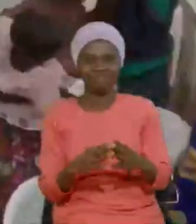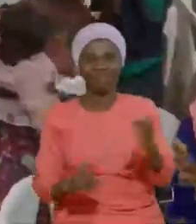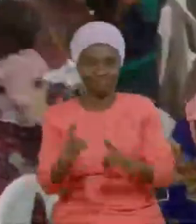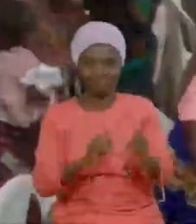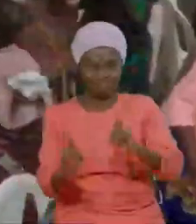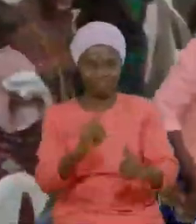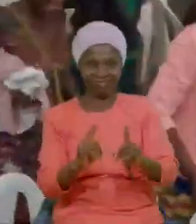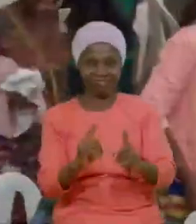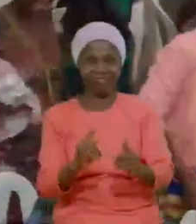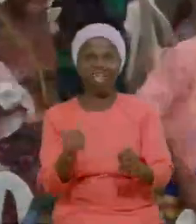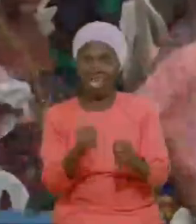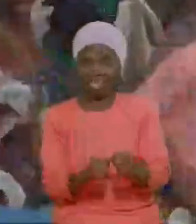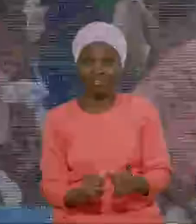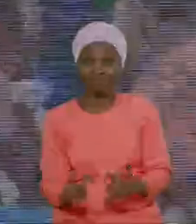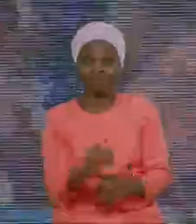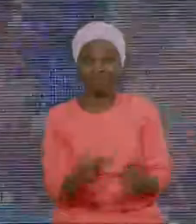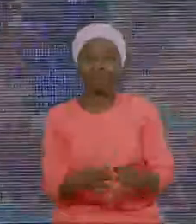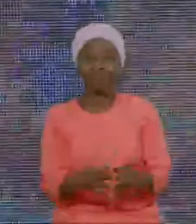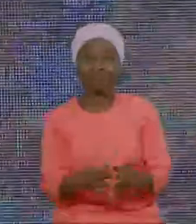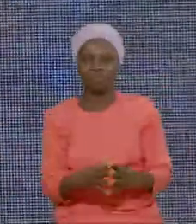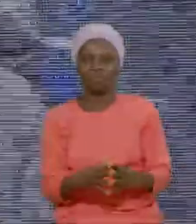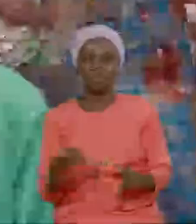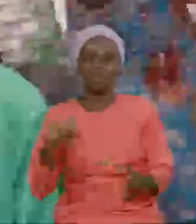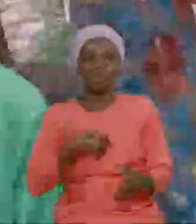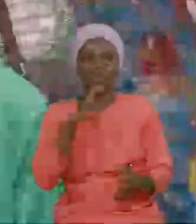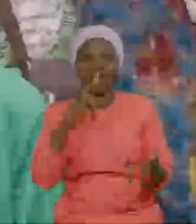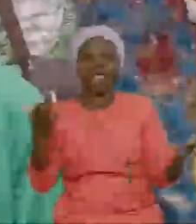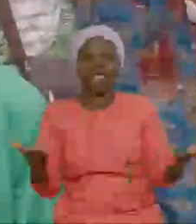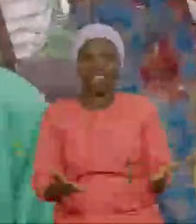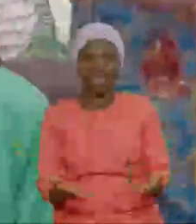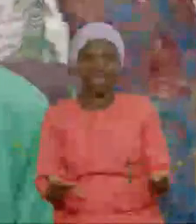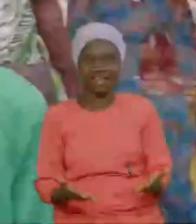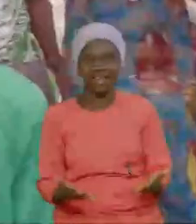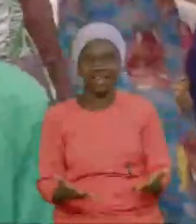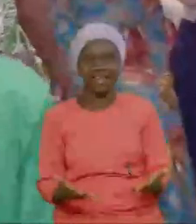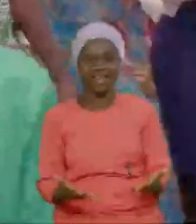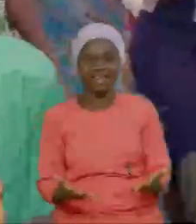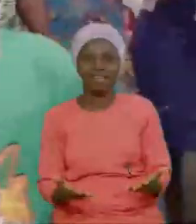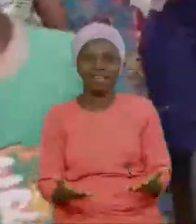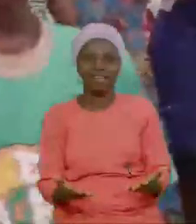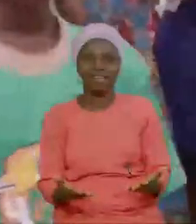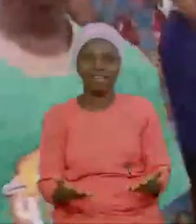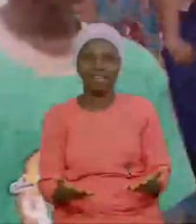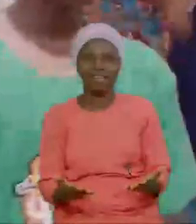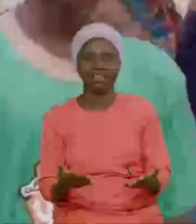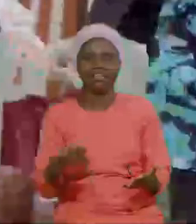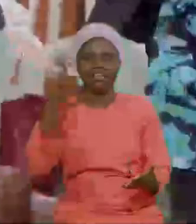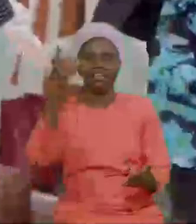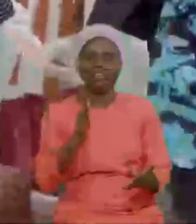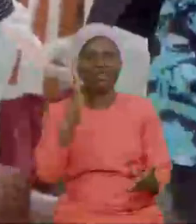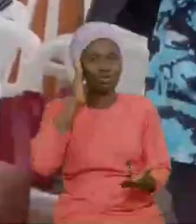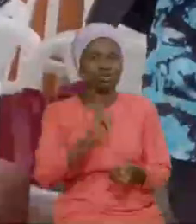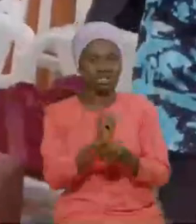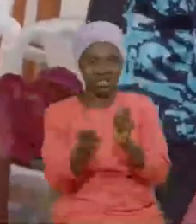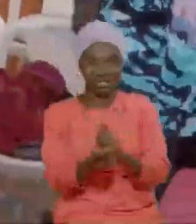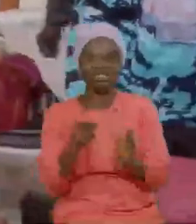Everybody. Tout le monde. We are here. Nous sommes ici. The Lord will change us. Le Seigneur va